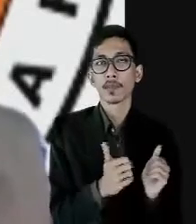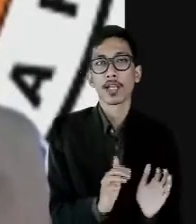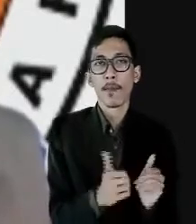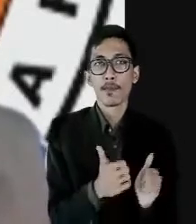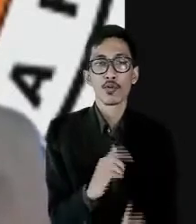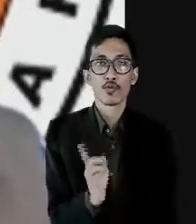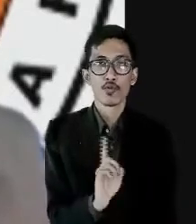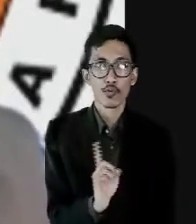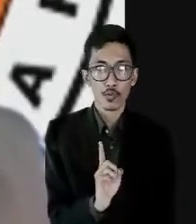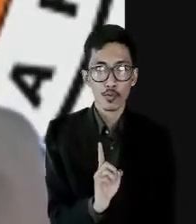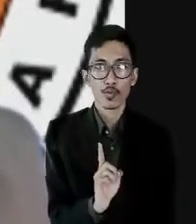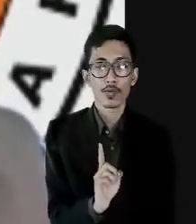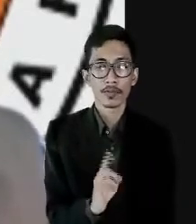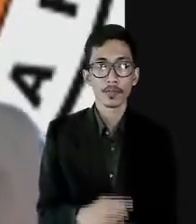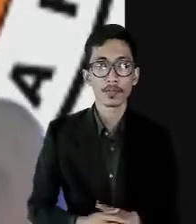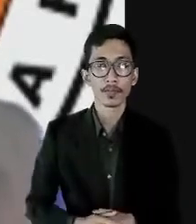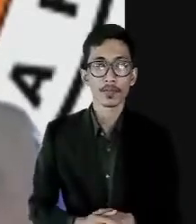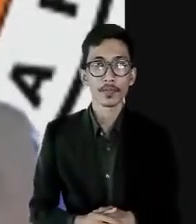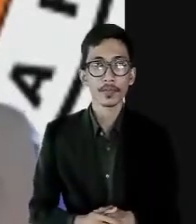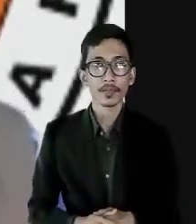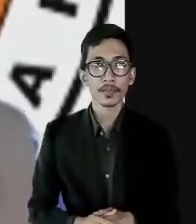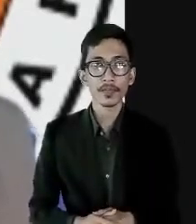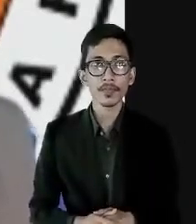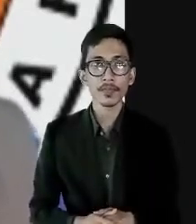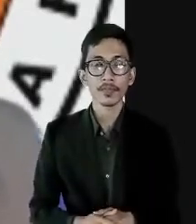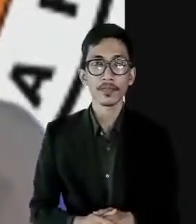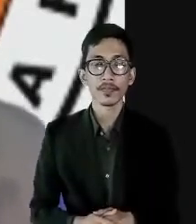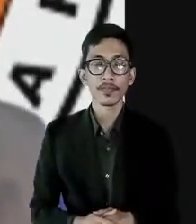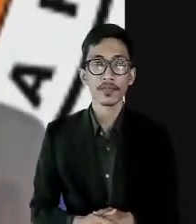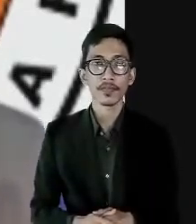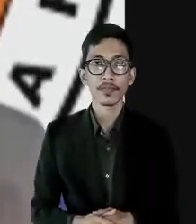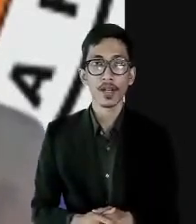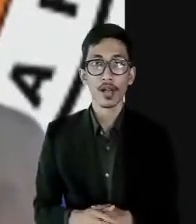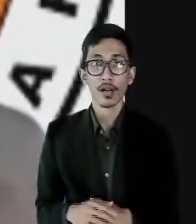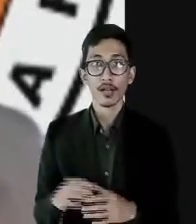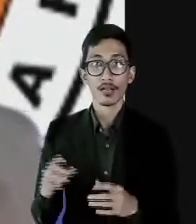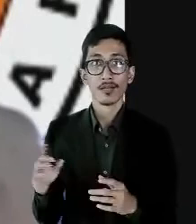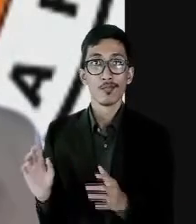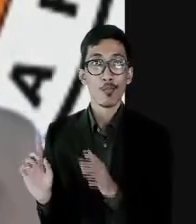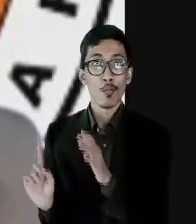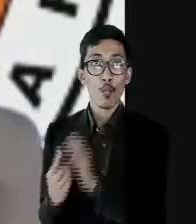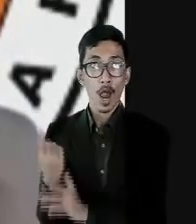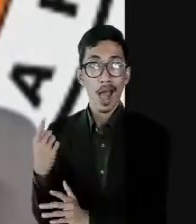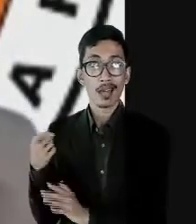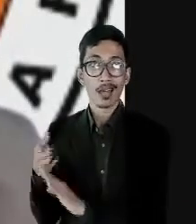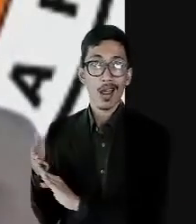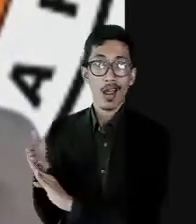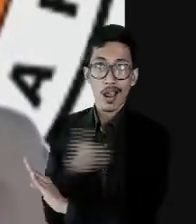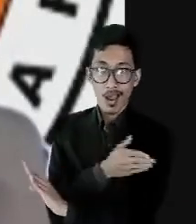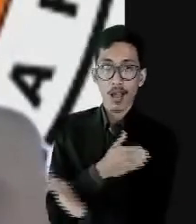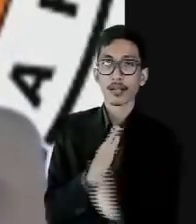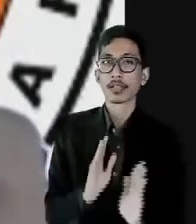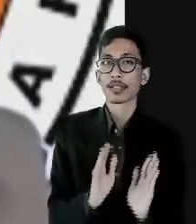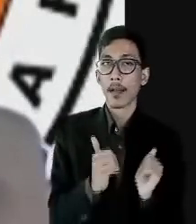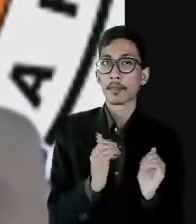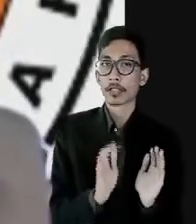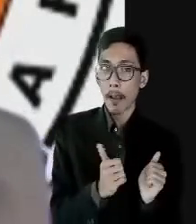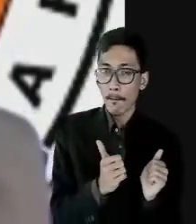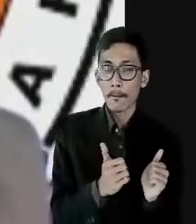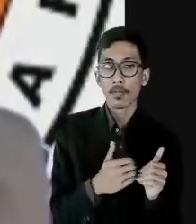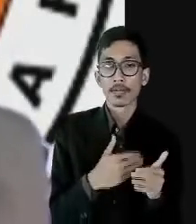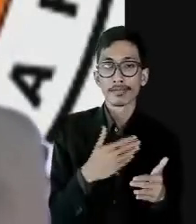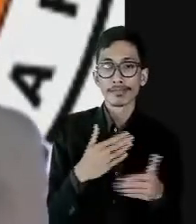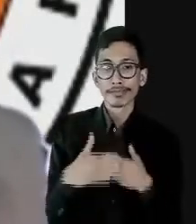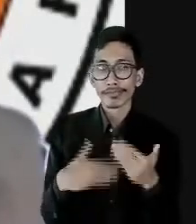saat penyelenggaraan, pada saat persiapan, kemudian pada saat pelaksanaan, dan sesudah